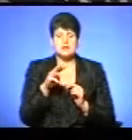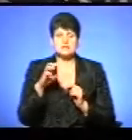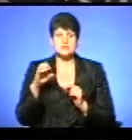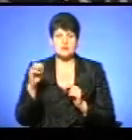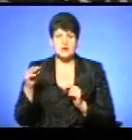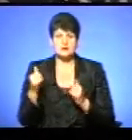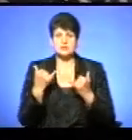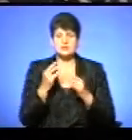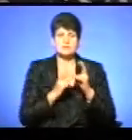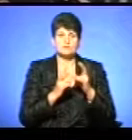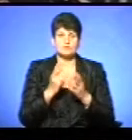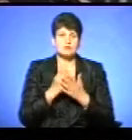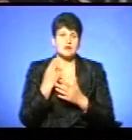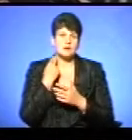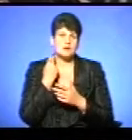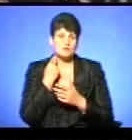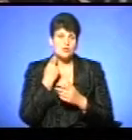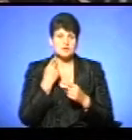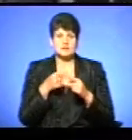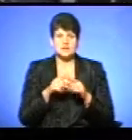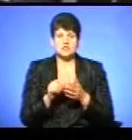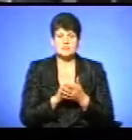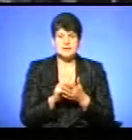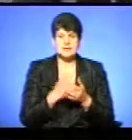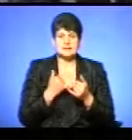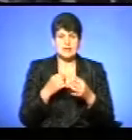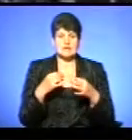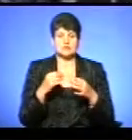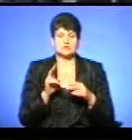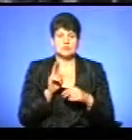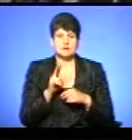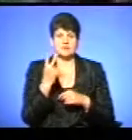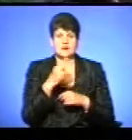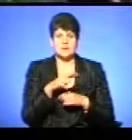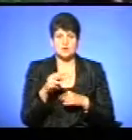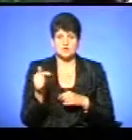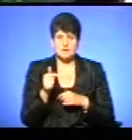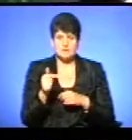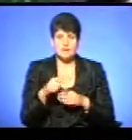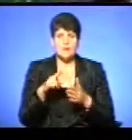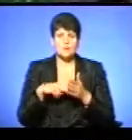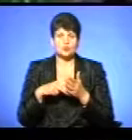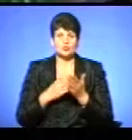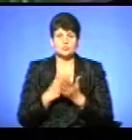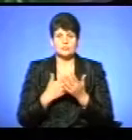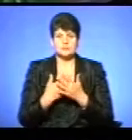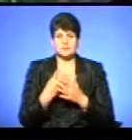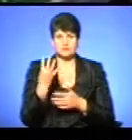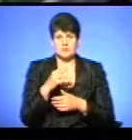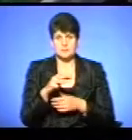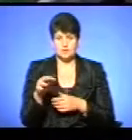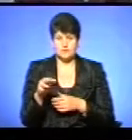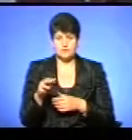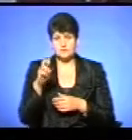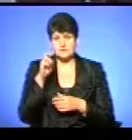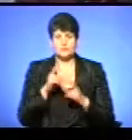сьогодні підприємство боргує постачальникам технічних матеріалів для тролейбусів майже 2 мільйони гривень, а податковій службі – близько 4. У